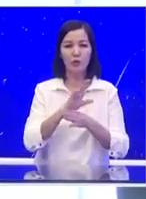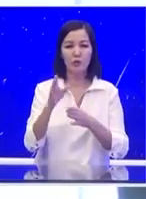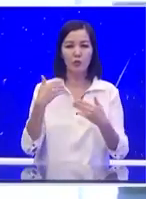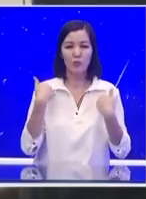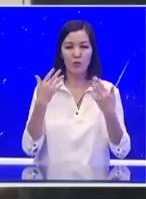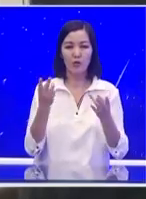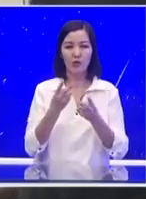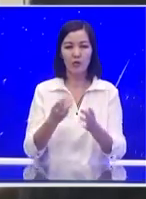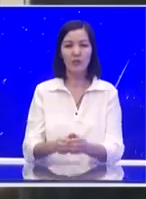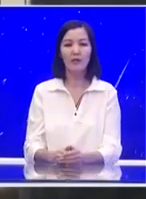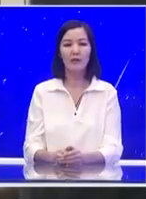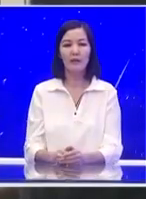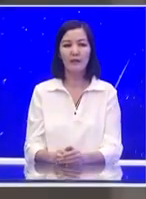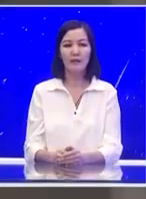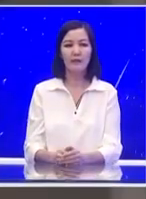қажет.